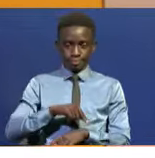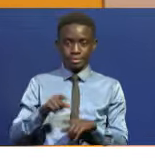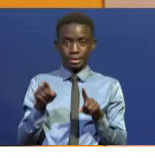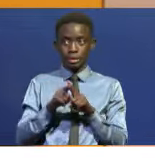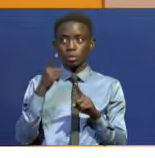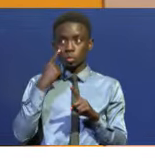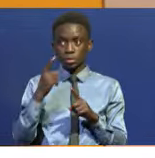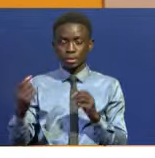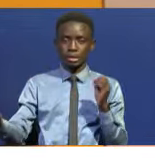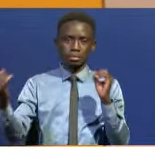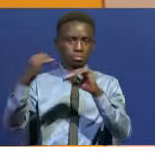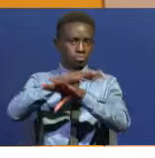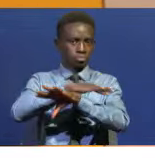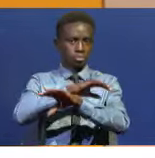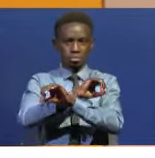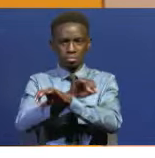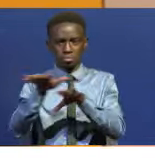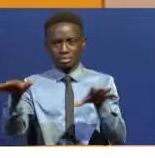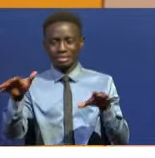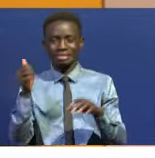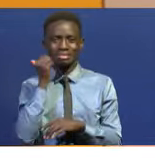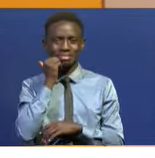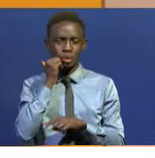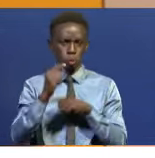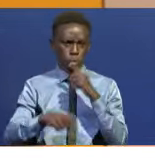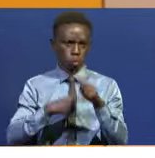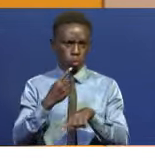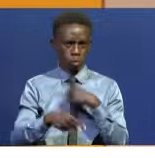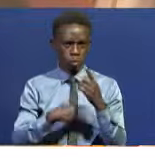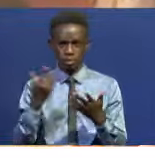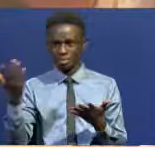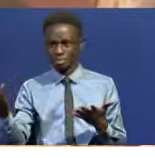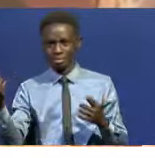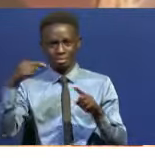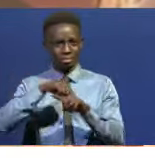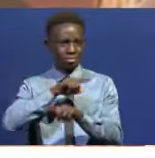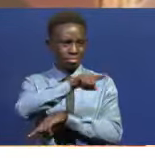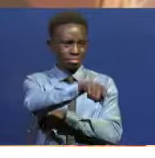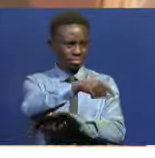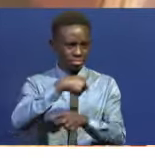transmission is still happening on the other side of the borders, we will still have cross infections.